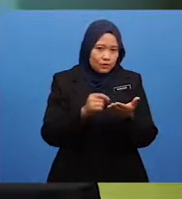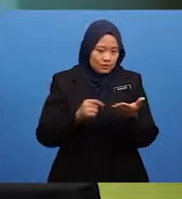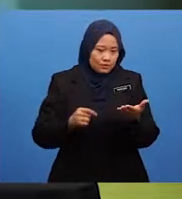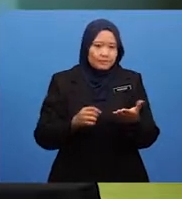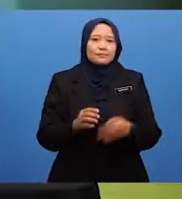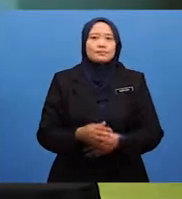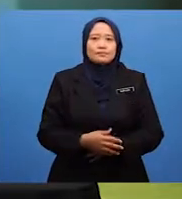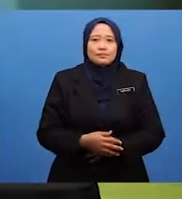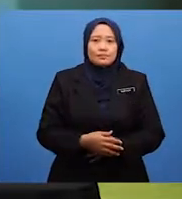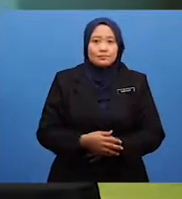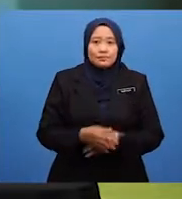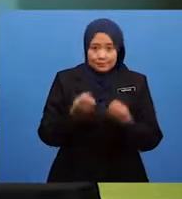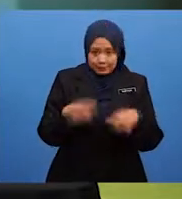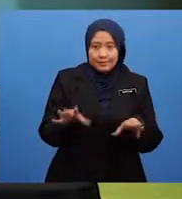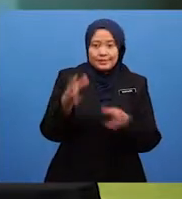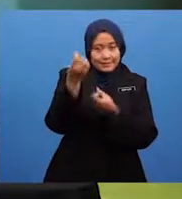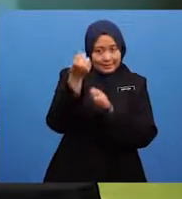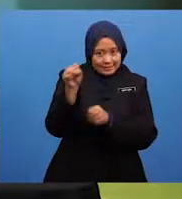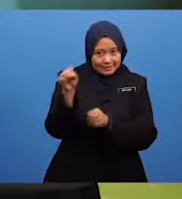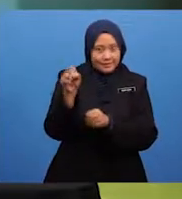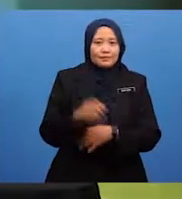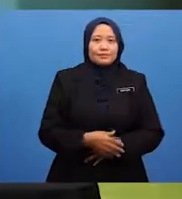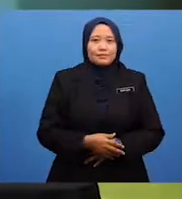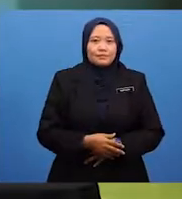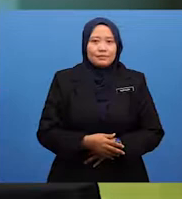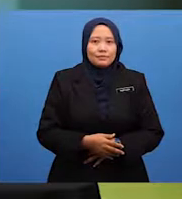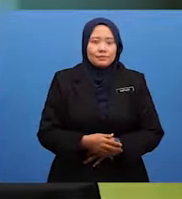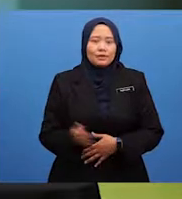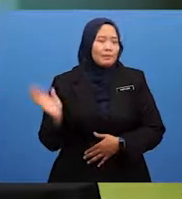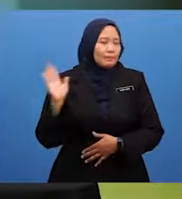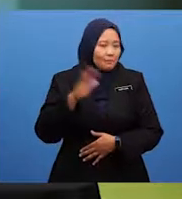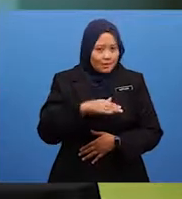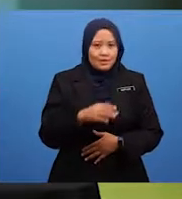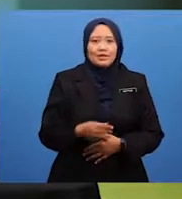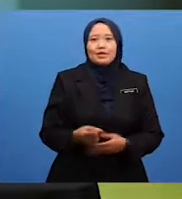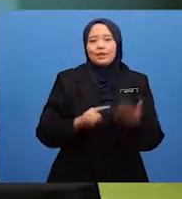Adakah kamu telah bersedia? Mari kita mulakan.